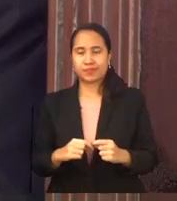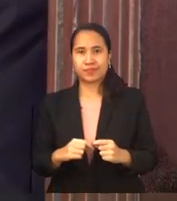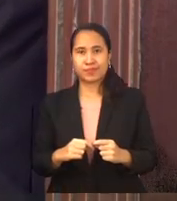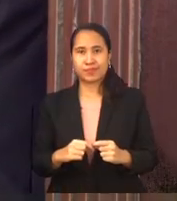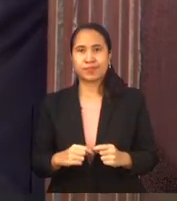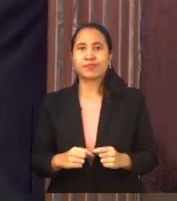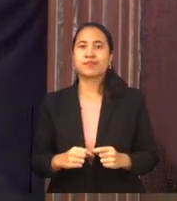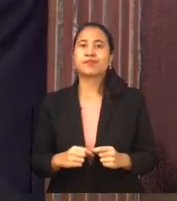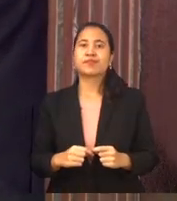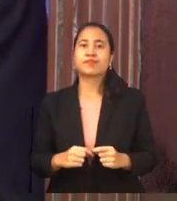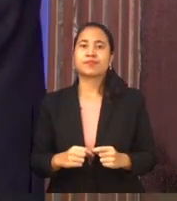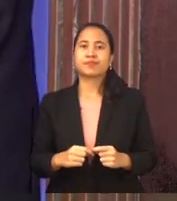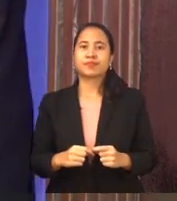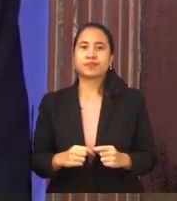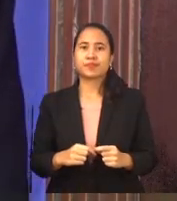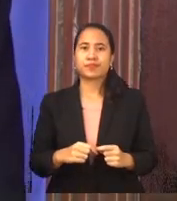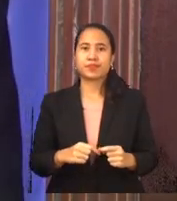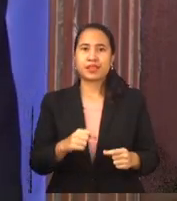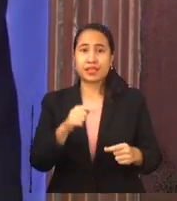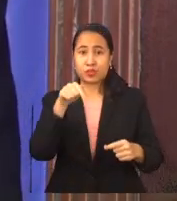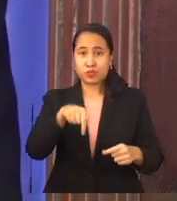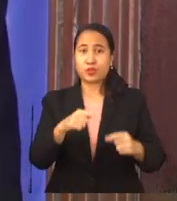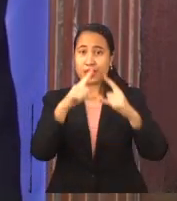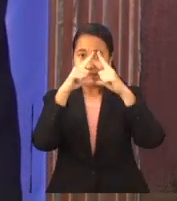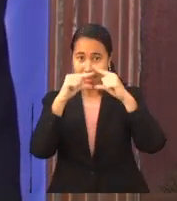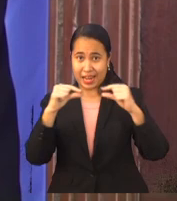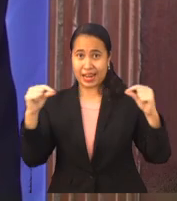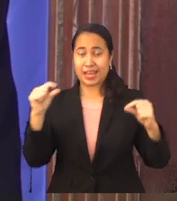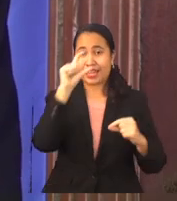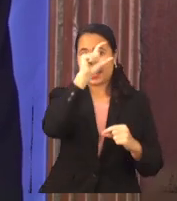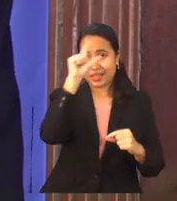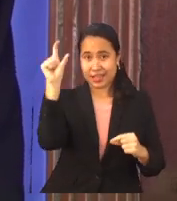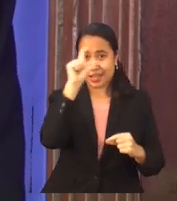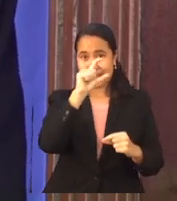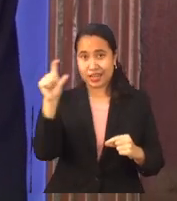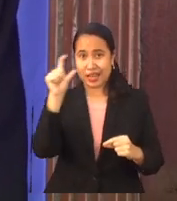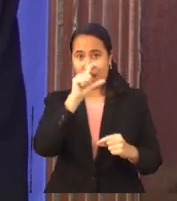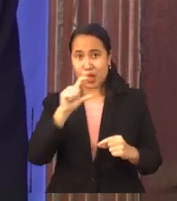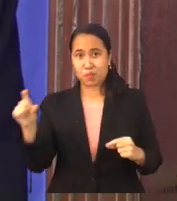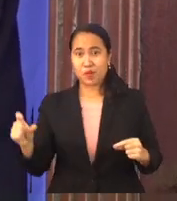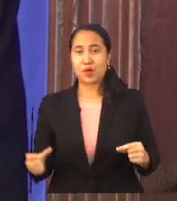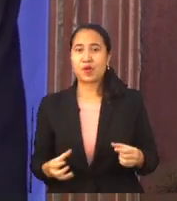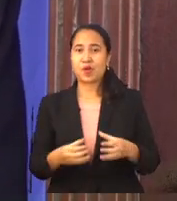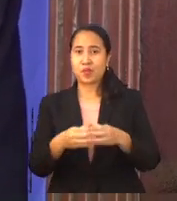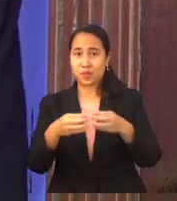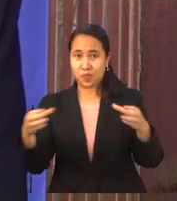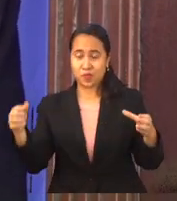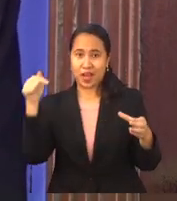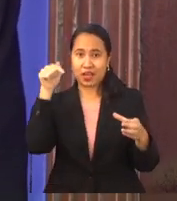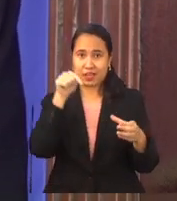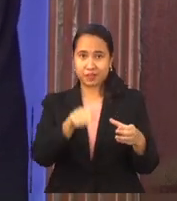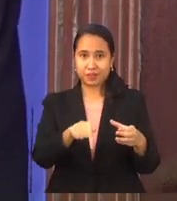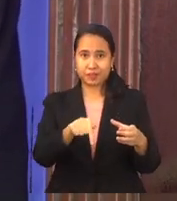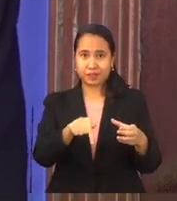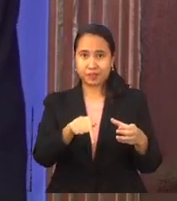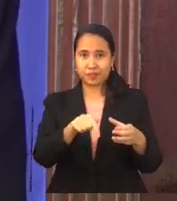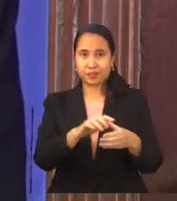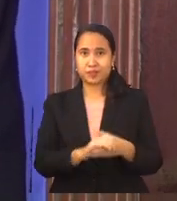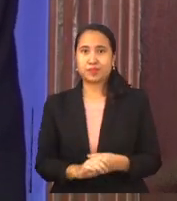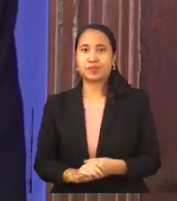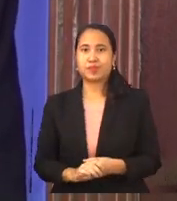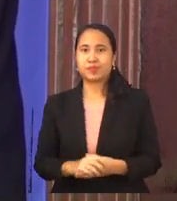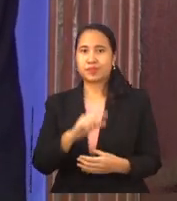meester Dr. Anruda Akal Ramotar, meester Rinette